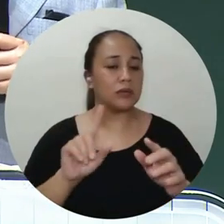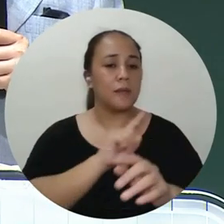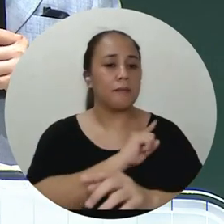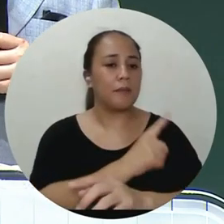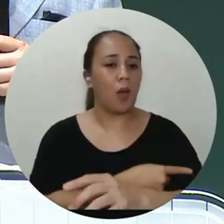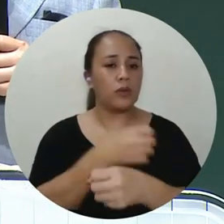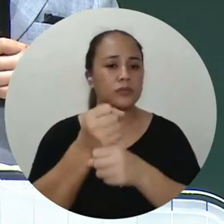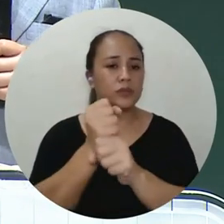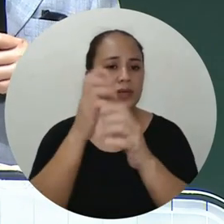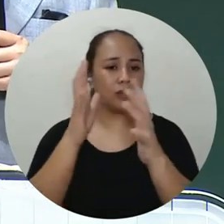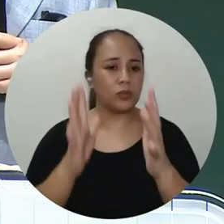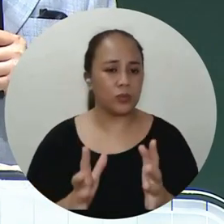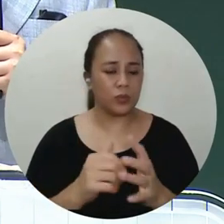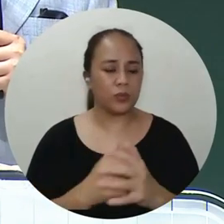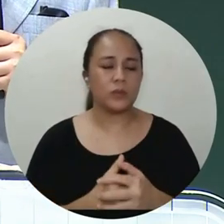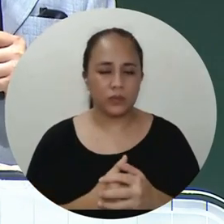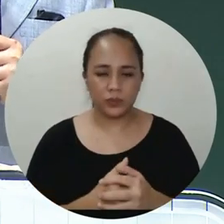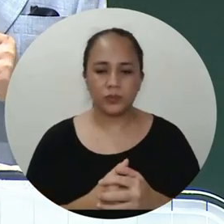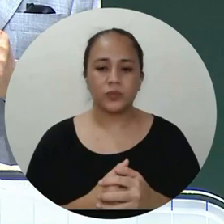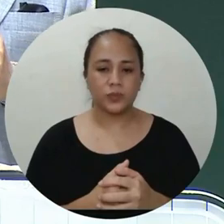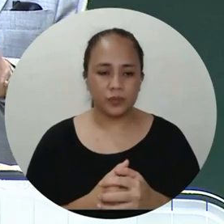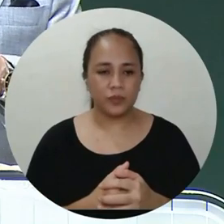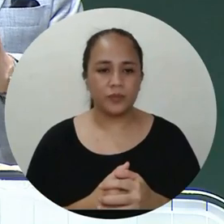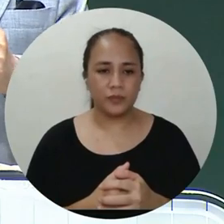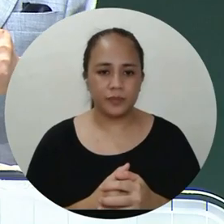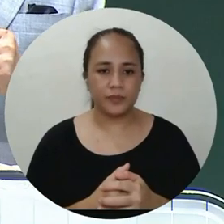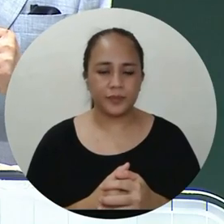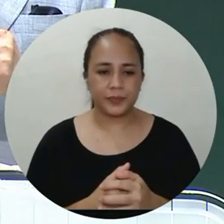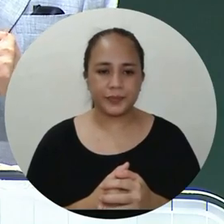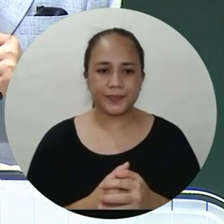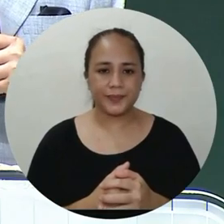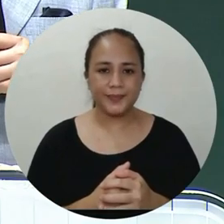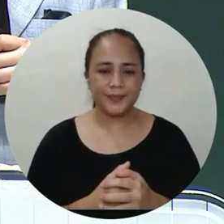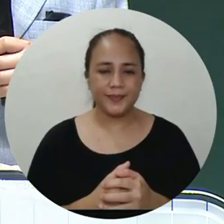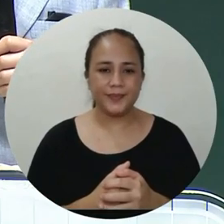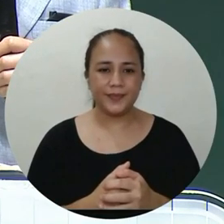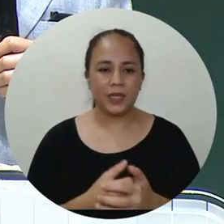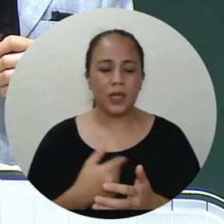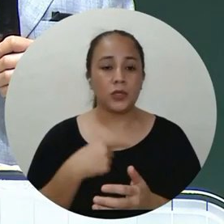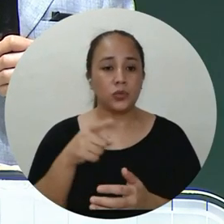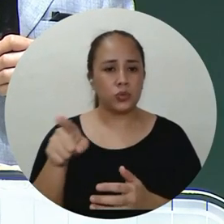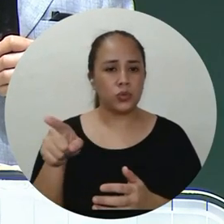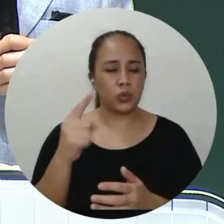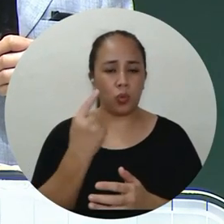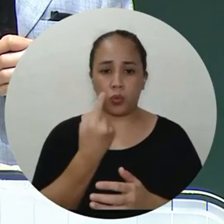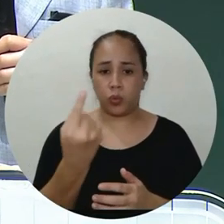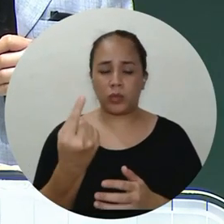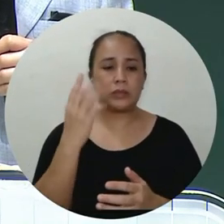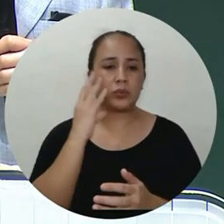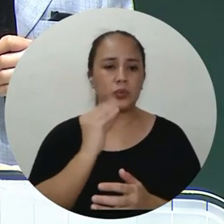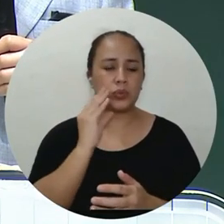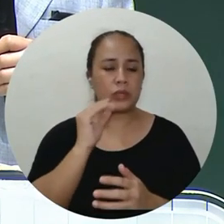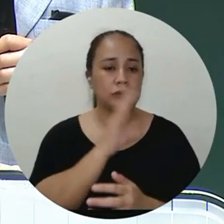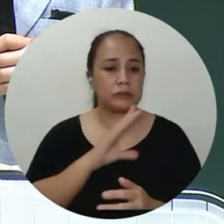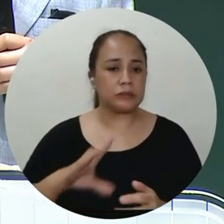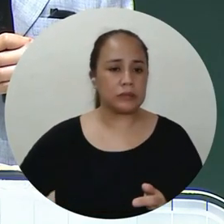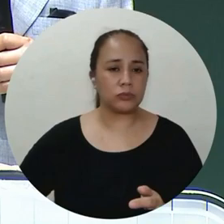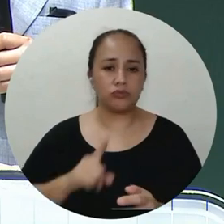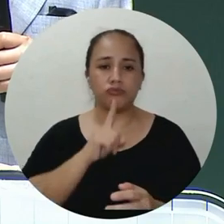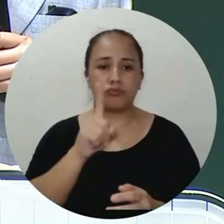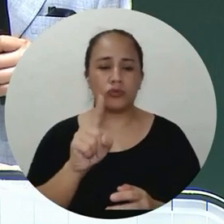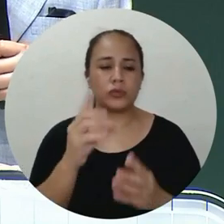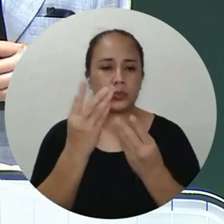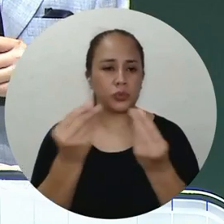여러분 개인이 그리스도와 모든 문제 해결자 진짜 되는 걸 체험해야 된다니까. And so you alone needs to experience that Christ is truly the solution to